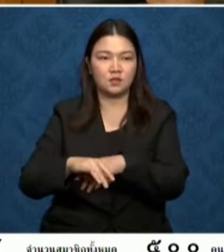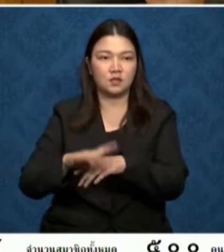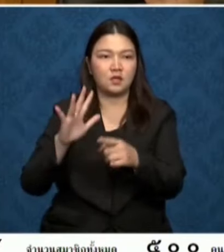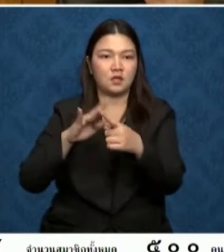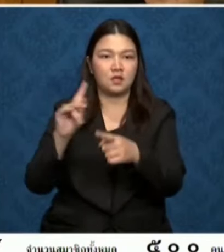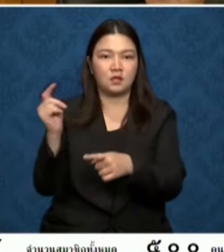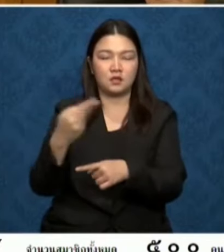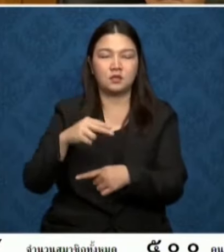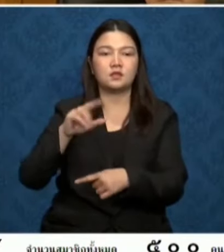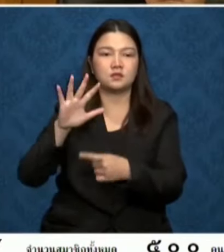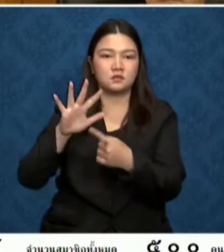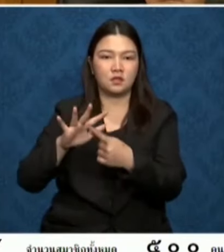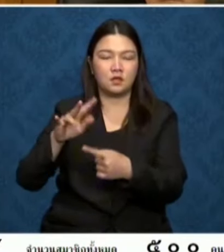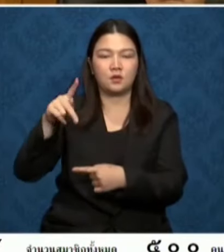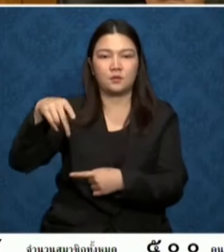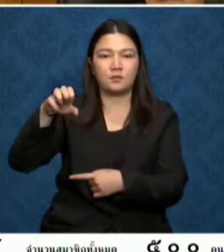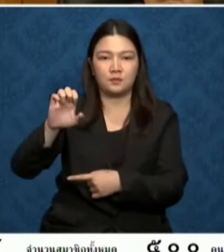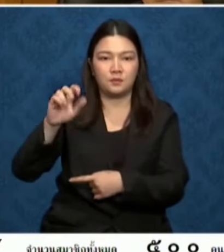ท่านสุประโชตเนี่ย